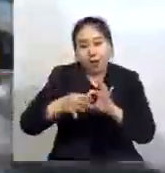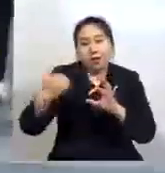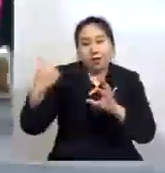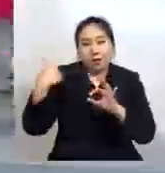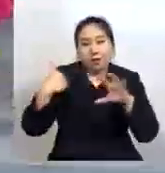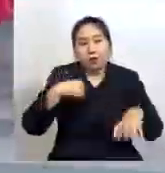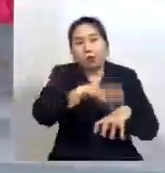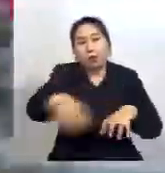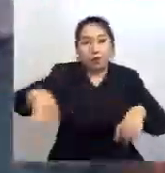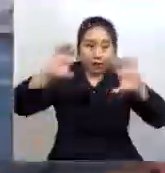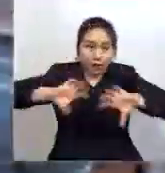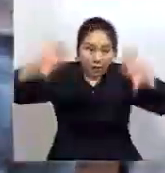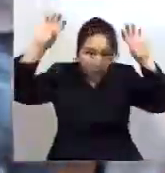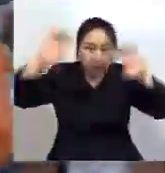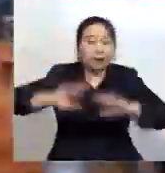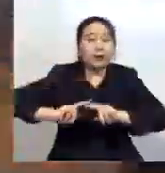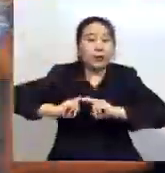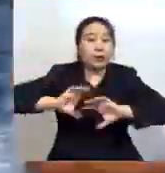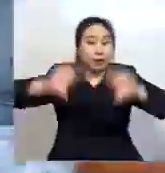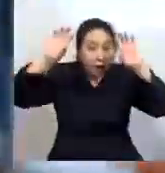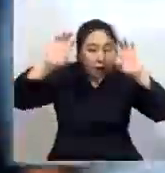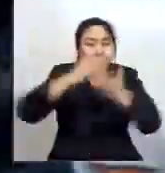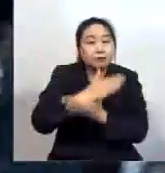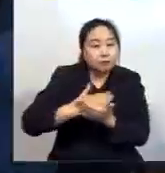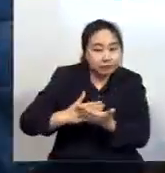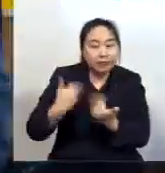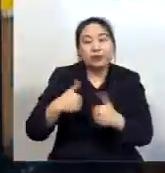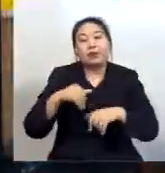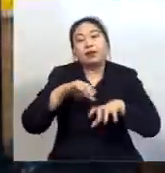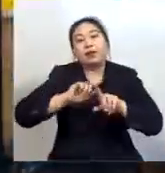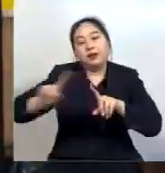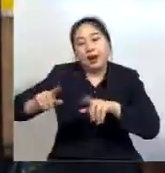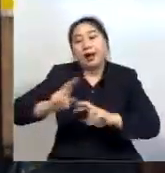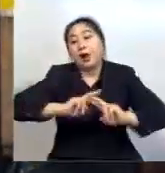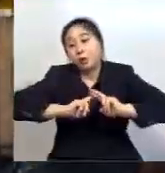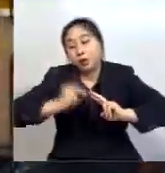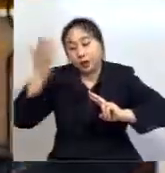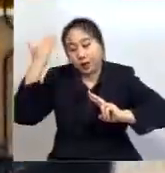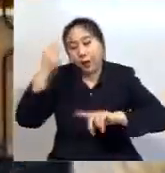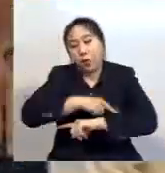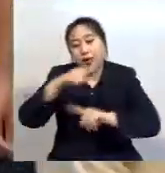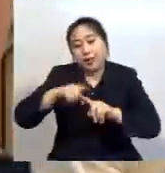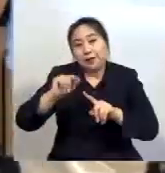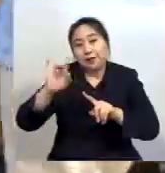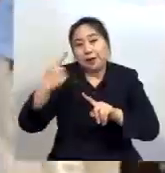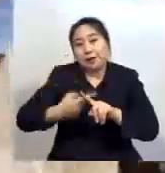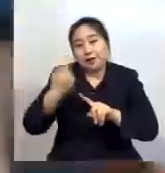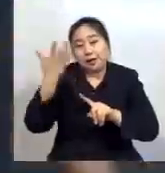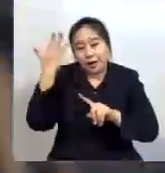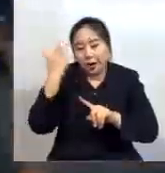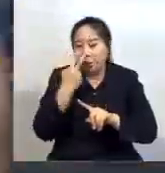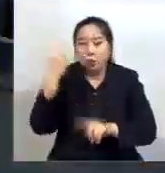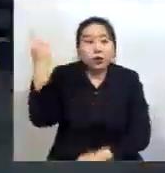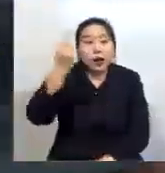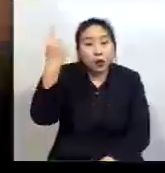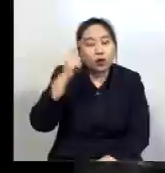ยส่วนราชการรัฐวิสาหกิจและภาคเอกชนตั้งแต่วันที่28มกราคมที่ผ่านมาประเมินสถานการณ์ด้านการท่องเ